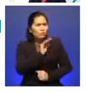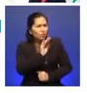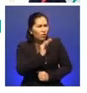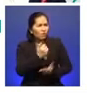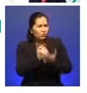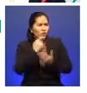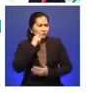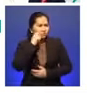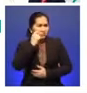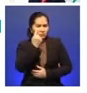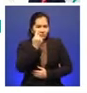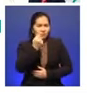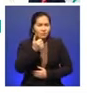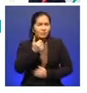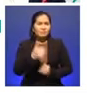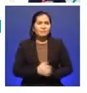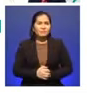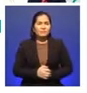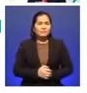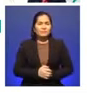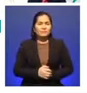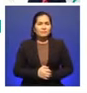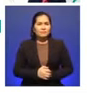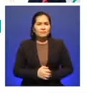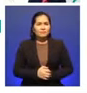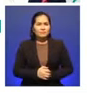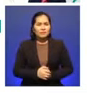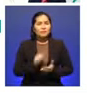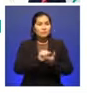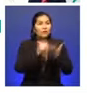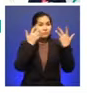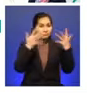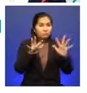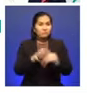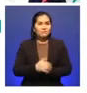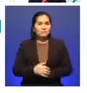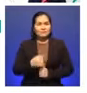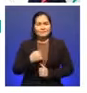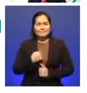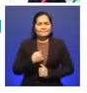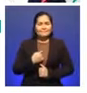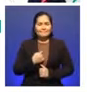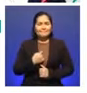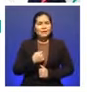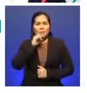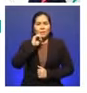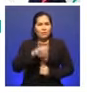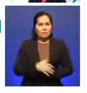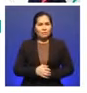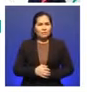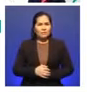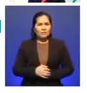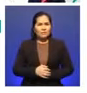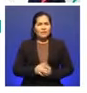ช่วยถอนฟันให้ผมซี่หนึ่งสิด้วยความที่เราให้บริการไปแล้วเนี่ยตอบไปโดยอัตโนมัติเลยค่ะย